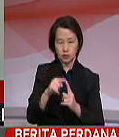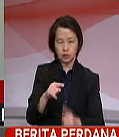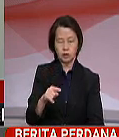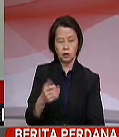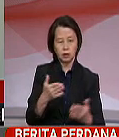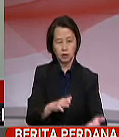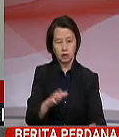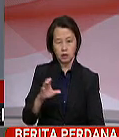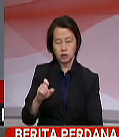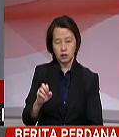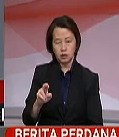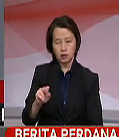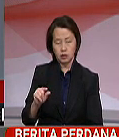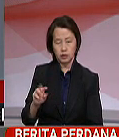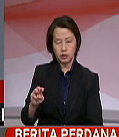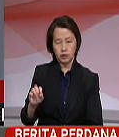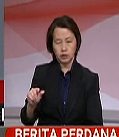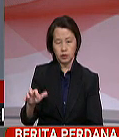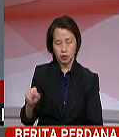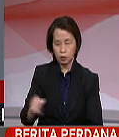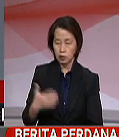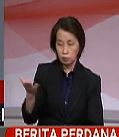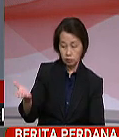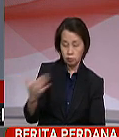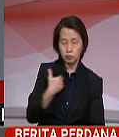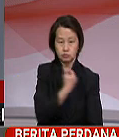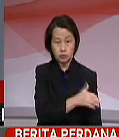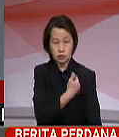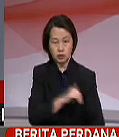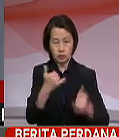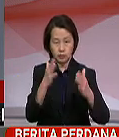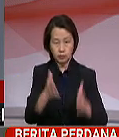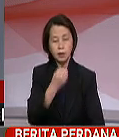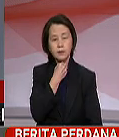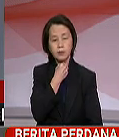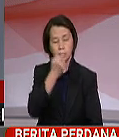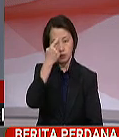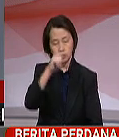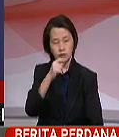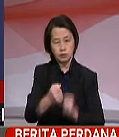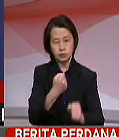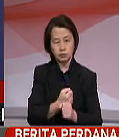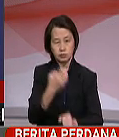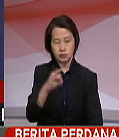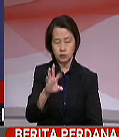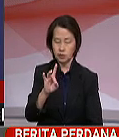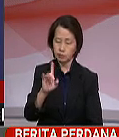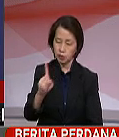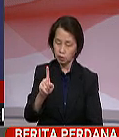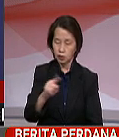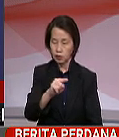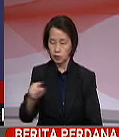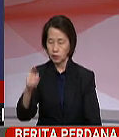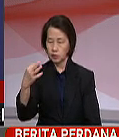mendiang Karl-Heinz Weigang. Beliau juga merupakan bekas pemain Perak bagi musim 1981